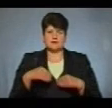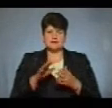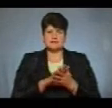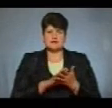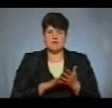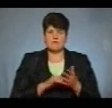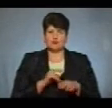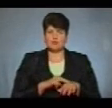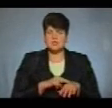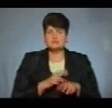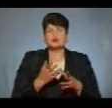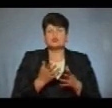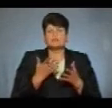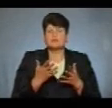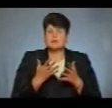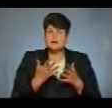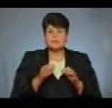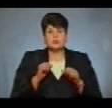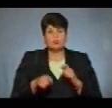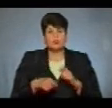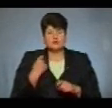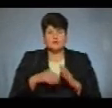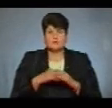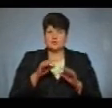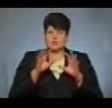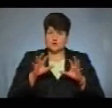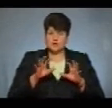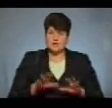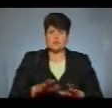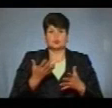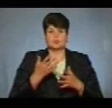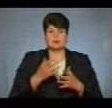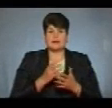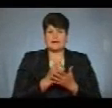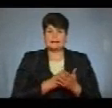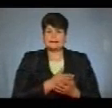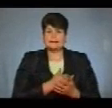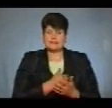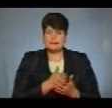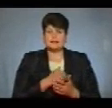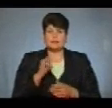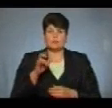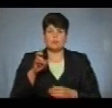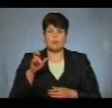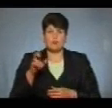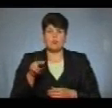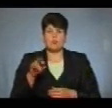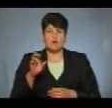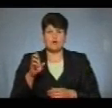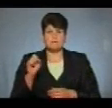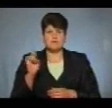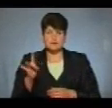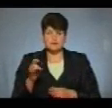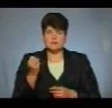поліції, аби встановити можливе порушення виборчого законодавства кандидатом у нардепи Ігорем Побером. І 13 липня подали